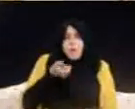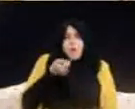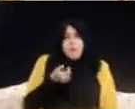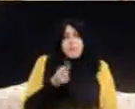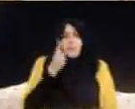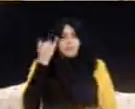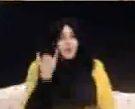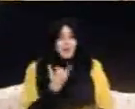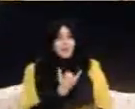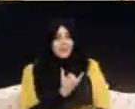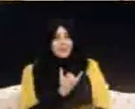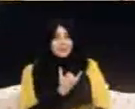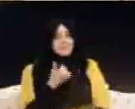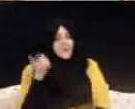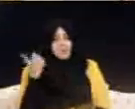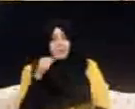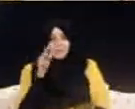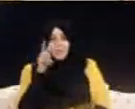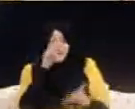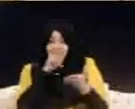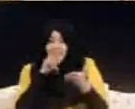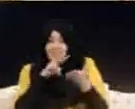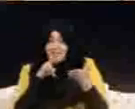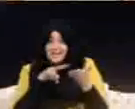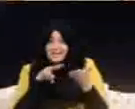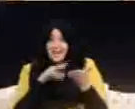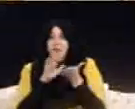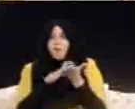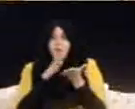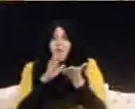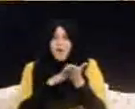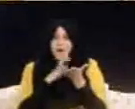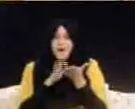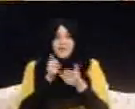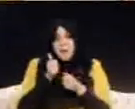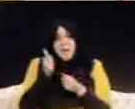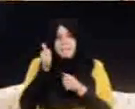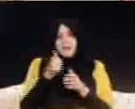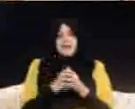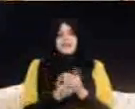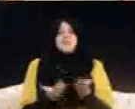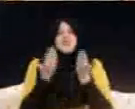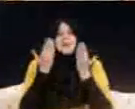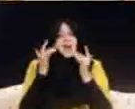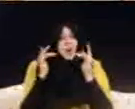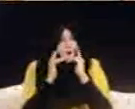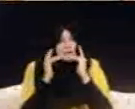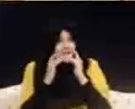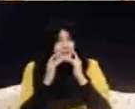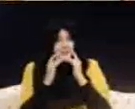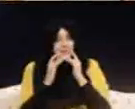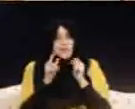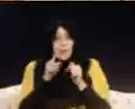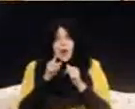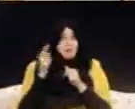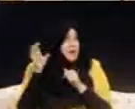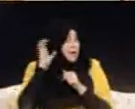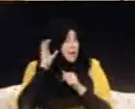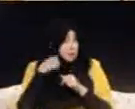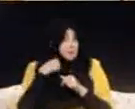ويجي نهار تقدري تقراي القرآن بنفسك، وإن شاء الله اتصلي بينا عملي بهذه